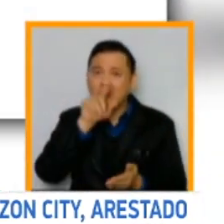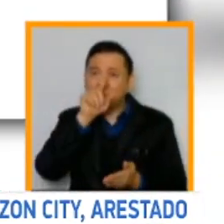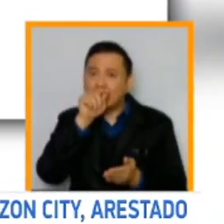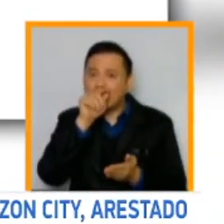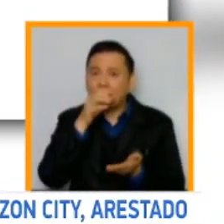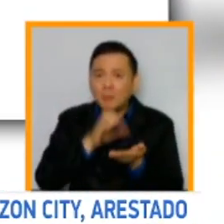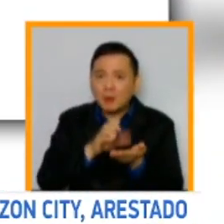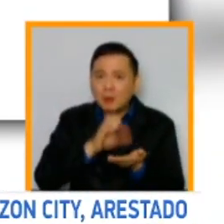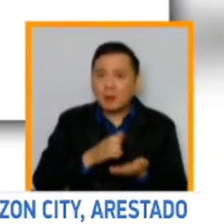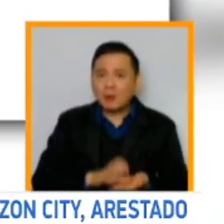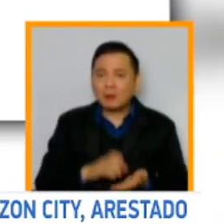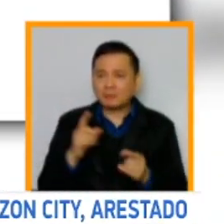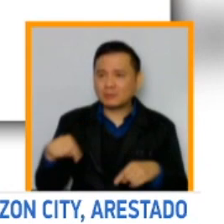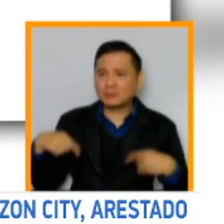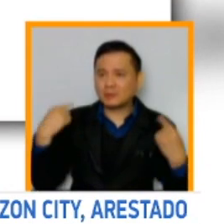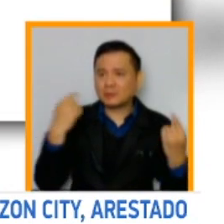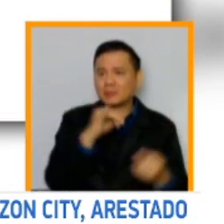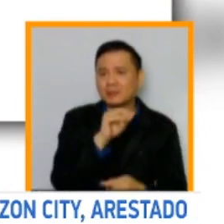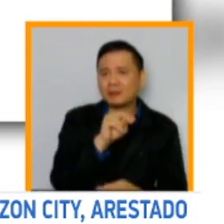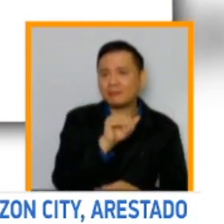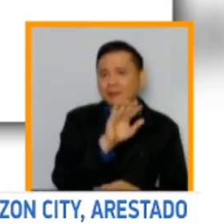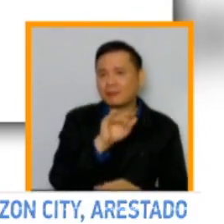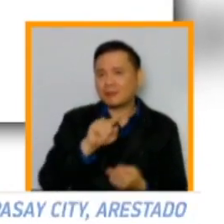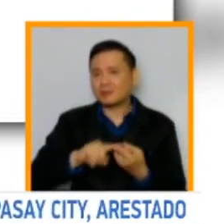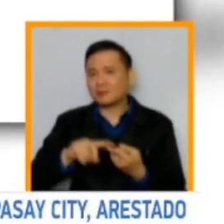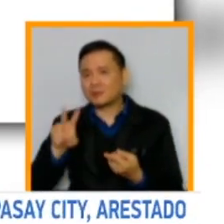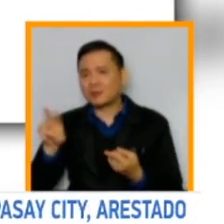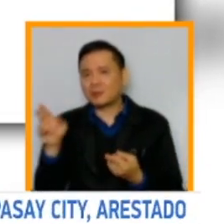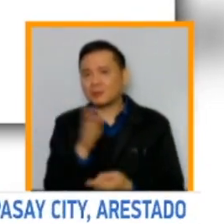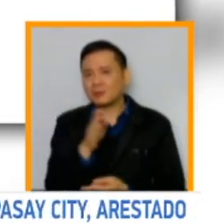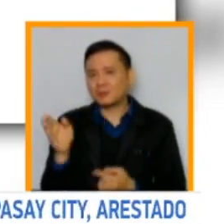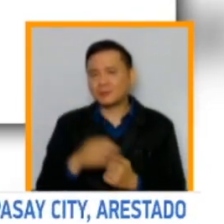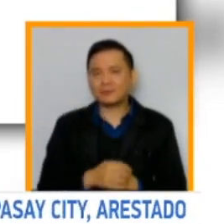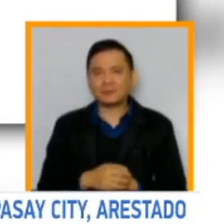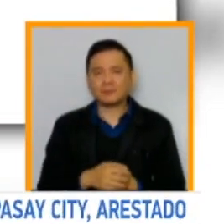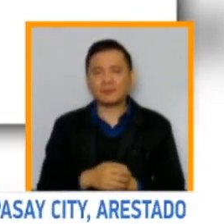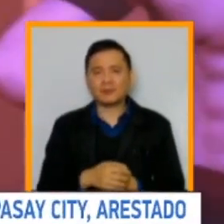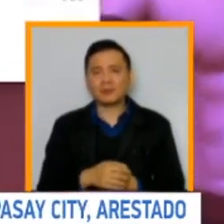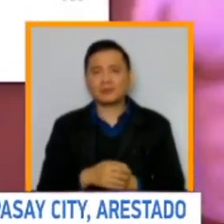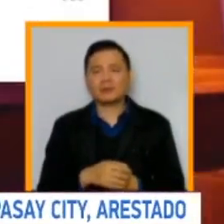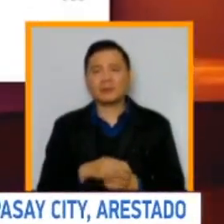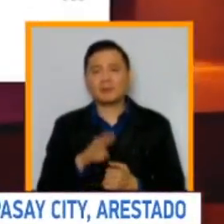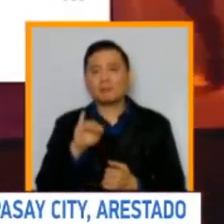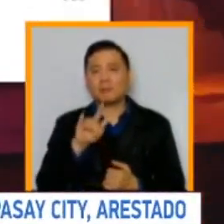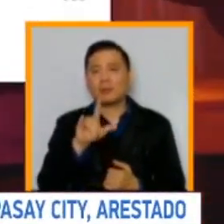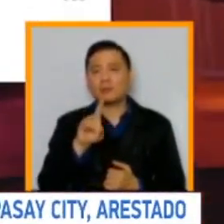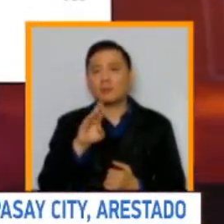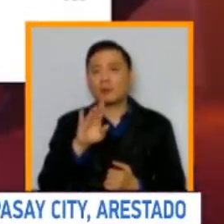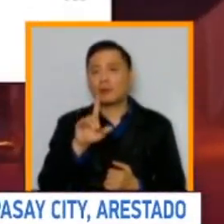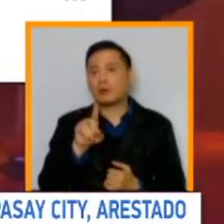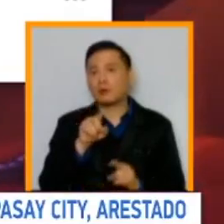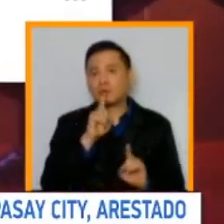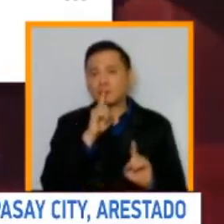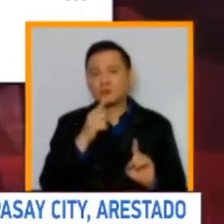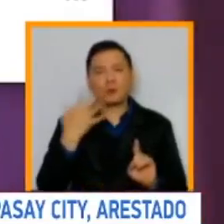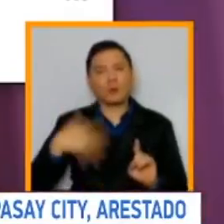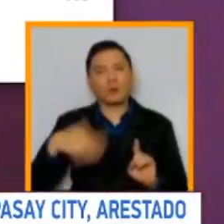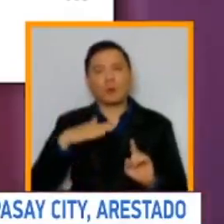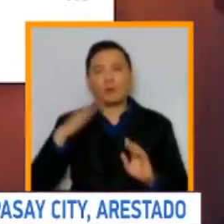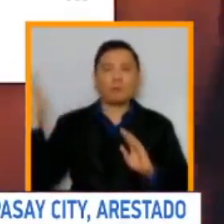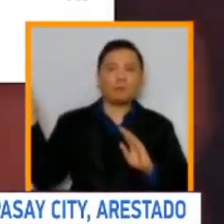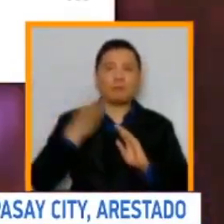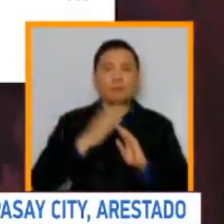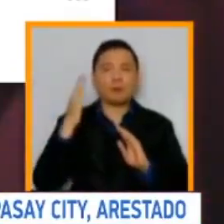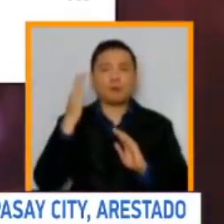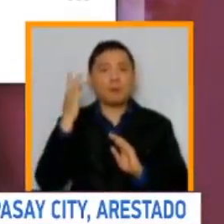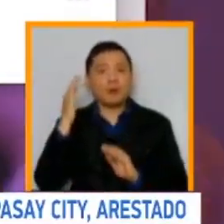January 22. Ayon sa Billboard, record-breaking ito dahil naungusan nila ang butter ng global superstar sa BTS na